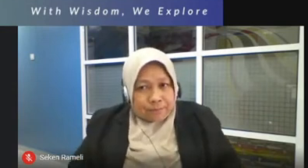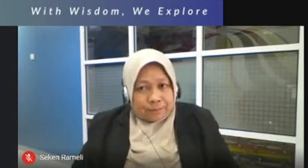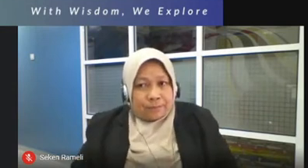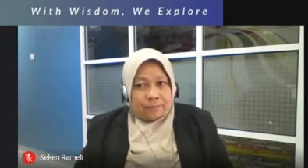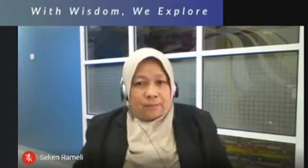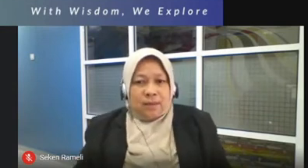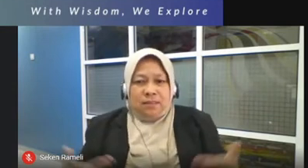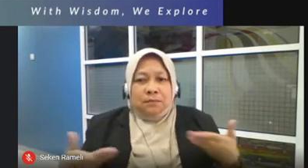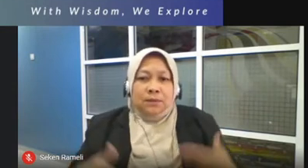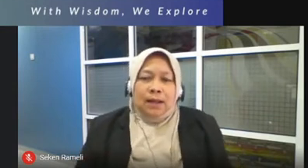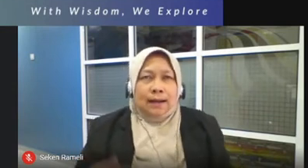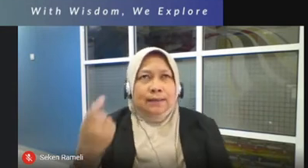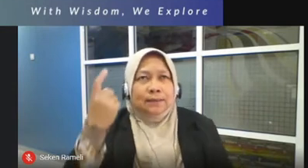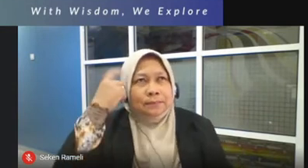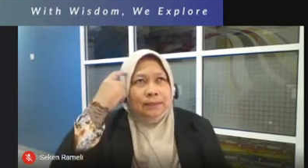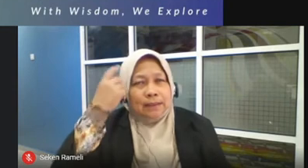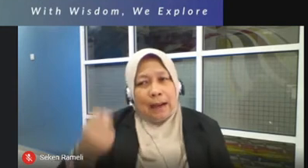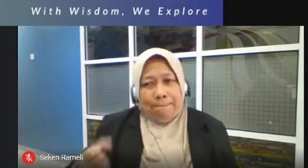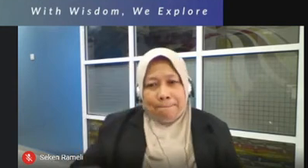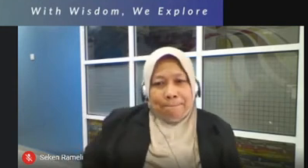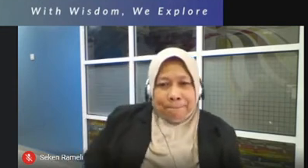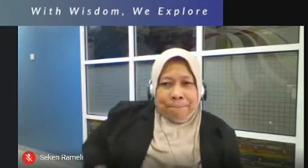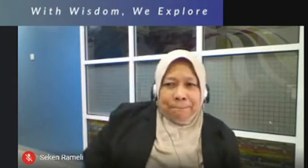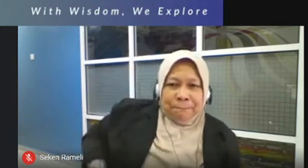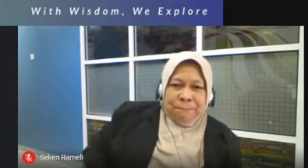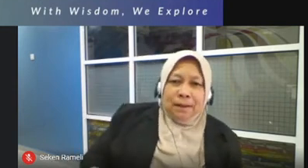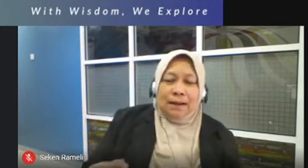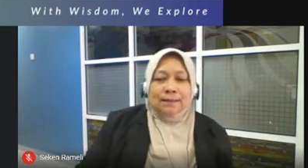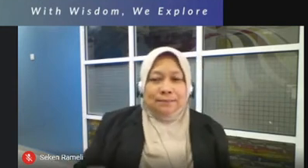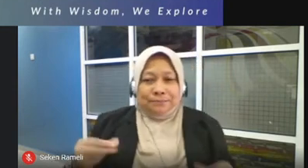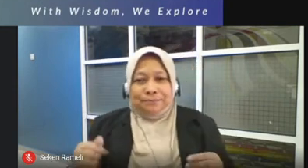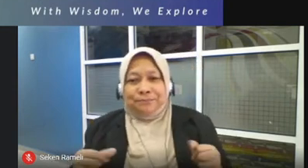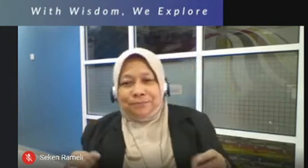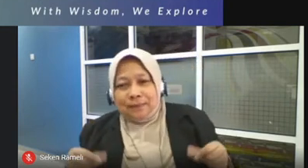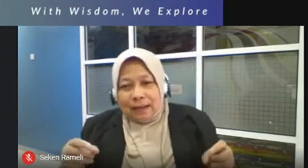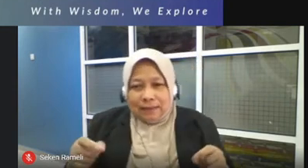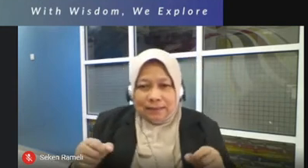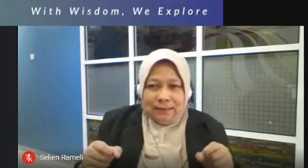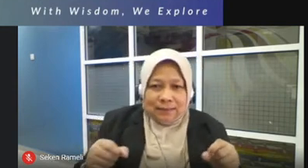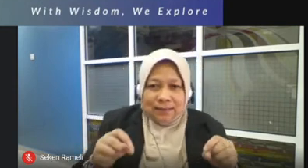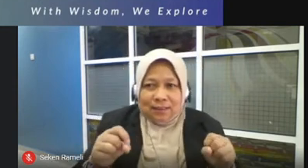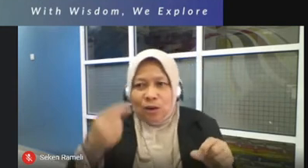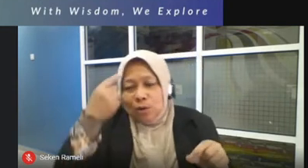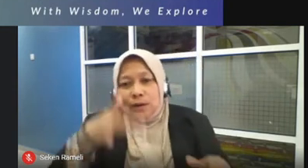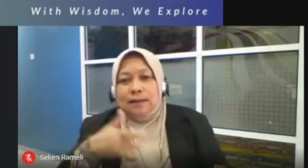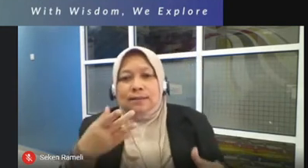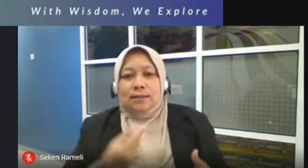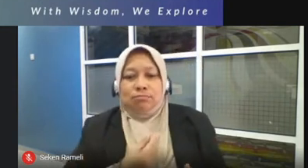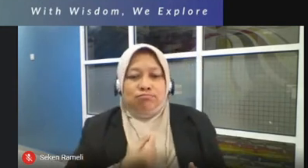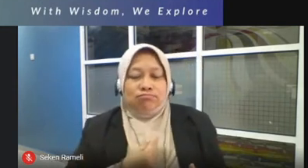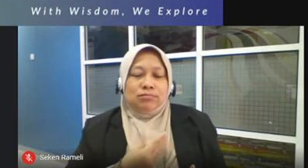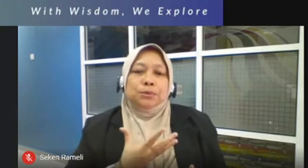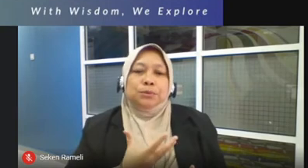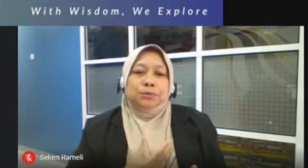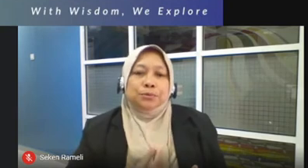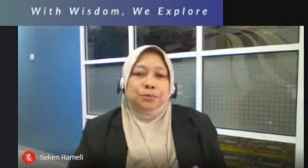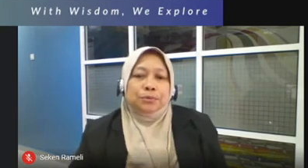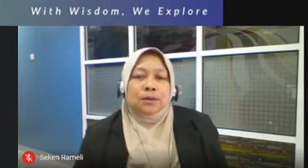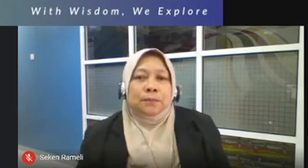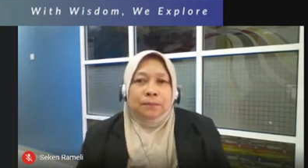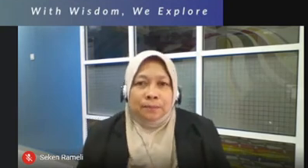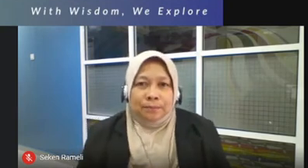dalam poket dia tu ada something yang dia boleh pegang. Something yang dia boleh main-main dekat hujung jari dia tu supaya dia dapat hilangkan perasaan